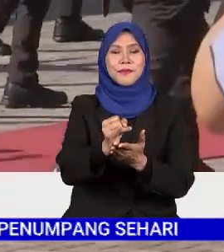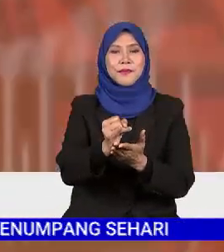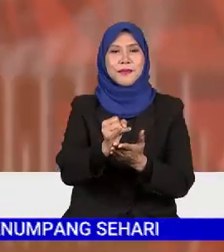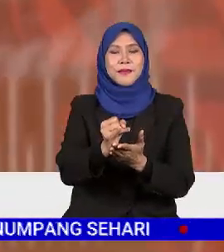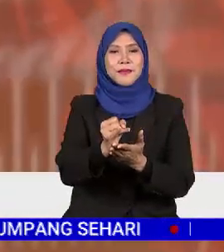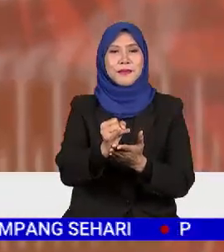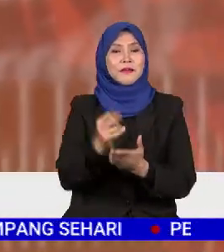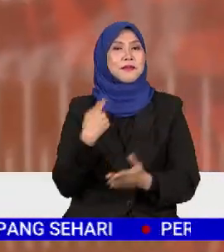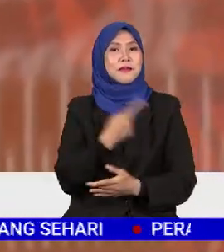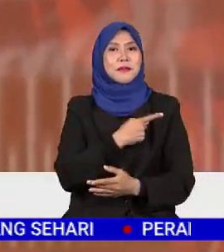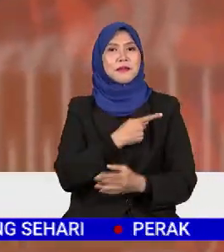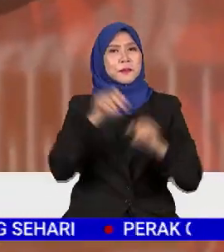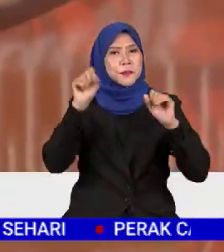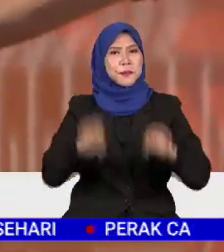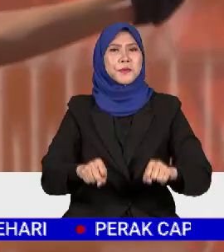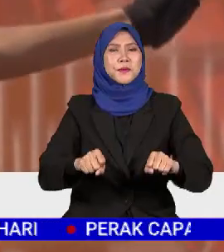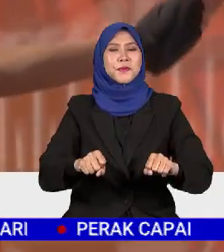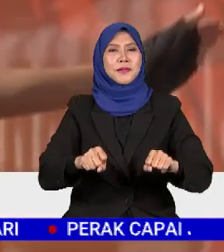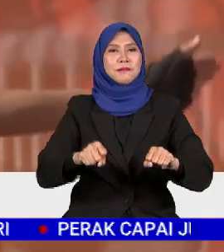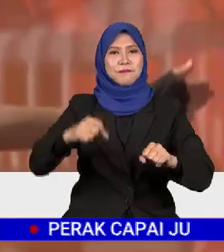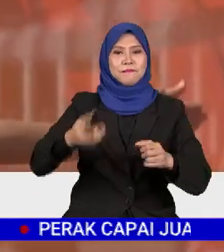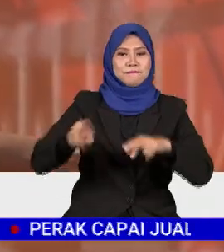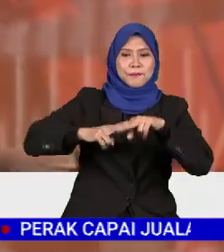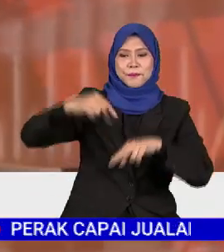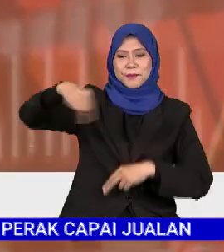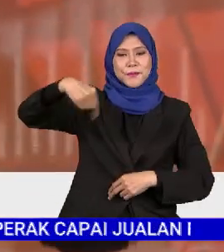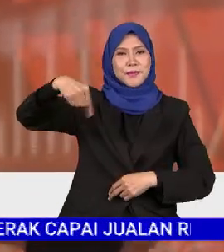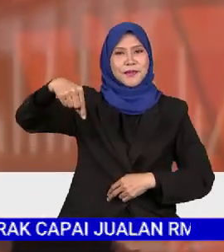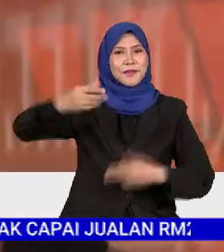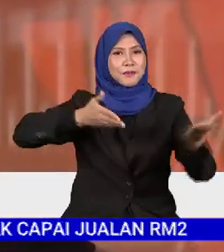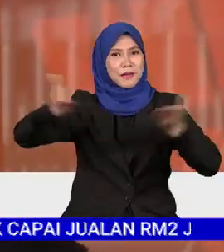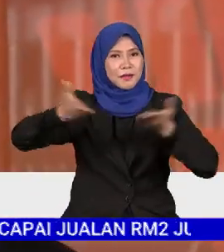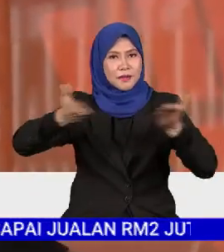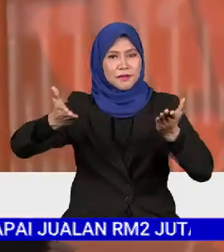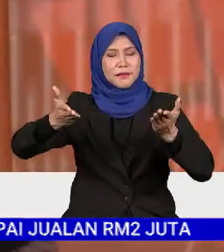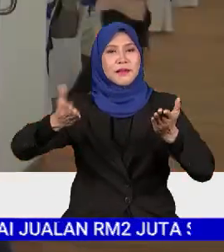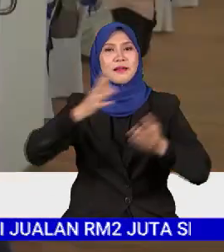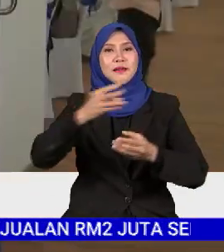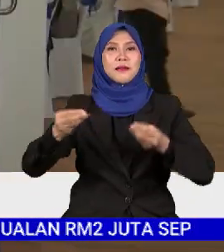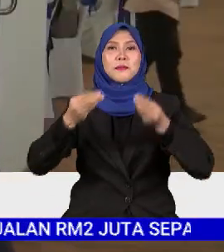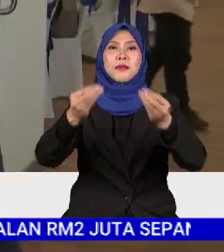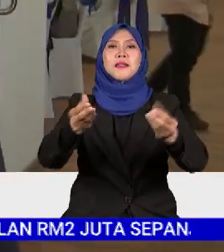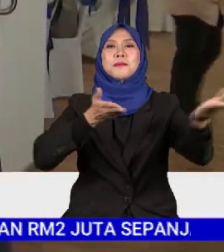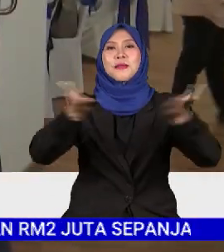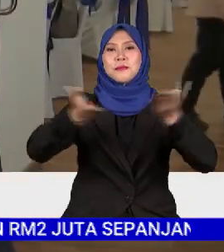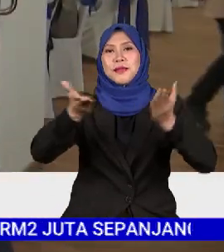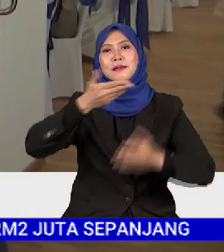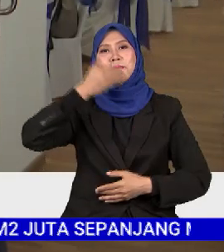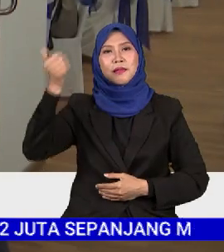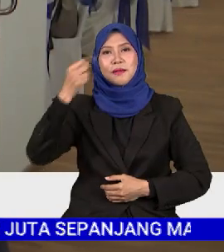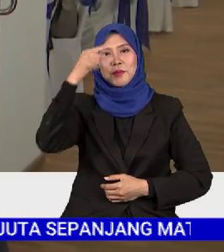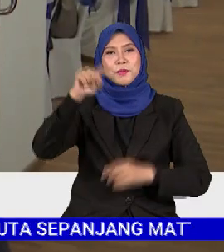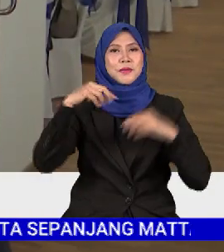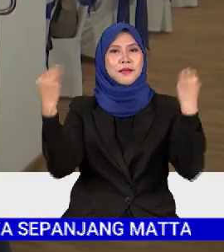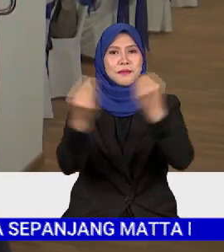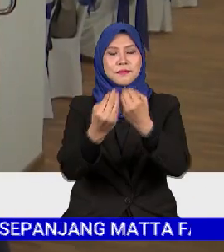kita dapat meningkatkan di segi kualiti perkhidmatan kita dan kita boleh memberi perkhidmatan yang terbaik kepada